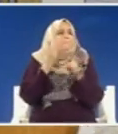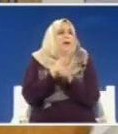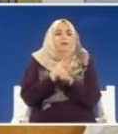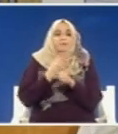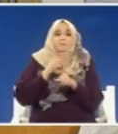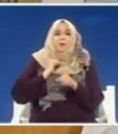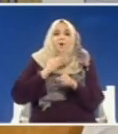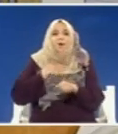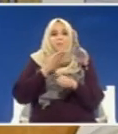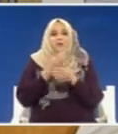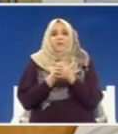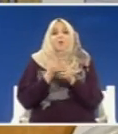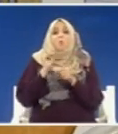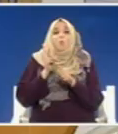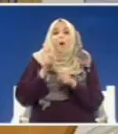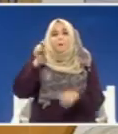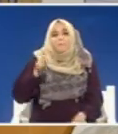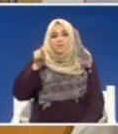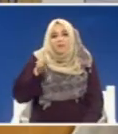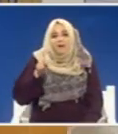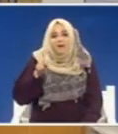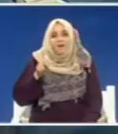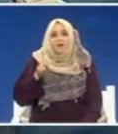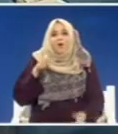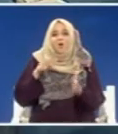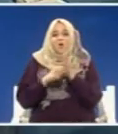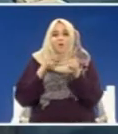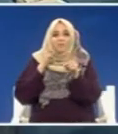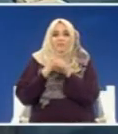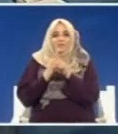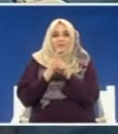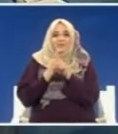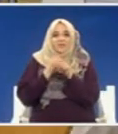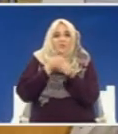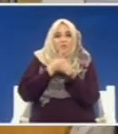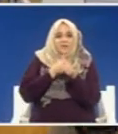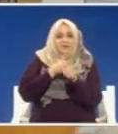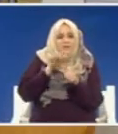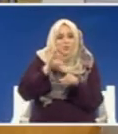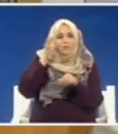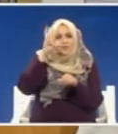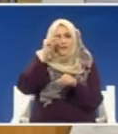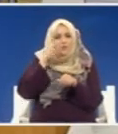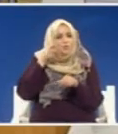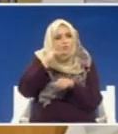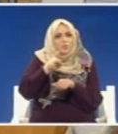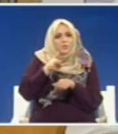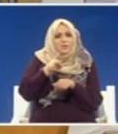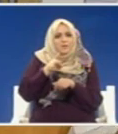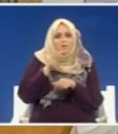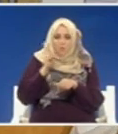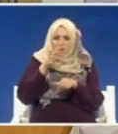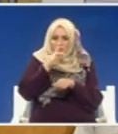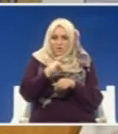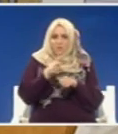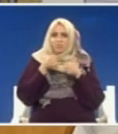أخلاقه. على سيدنا موسى عليه السلام عندما لقاه الله تعالى بالخضر، لقي غلاما فقتله، قال أقتلت